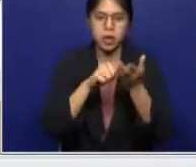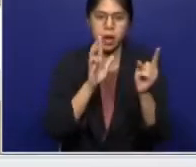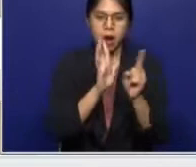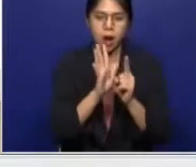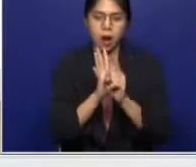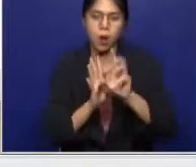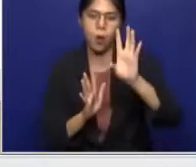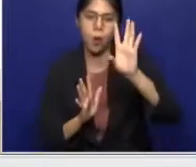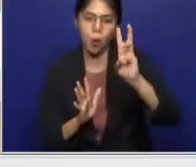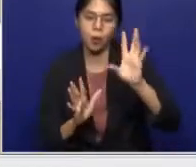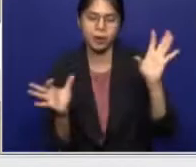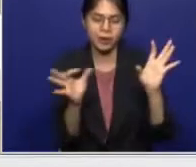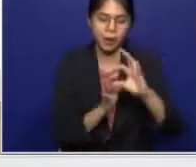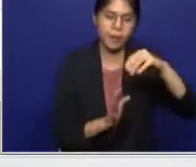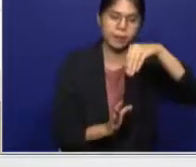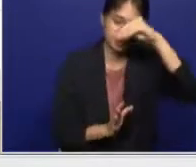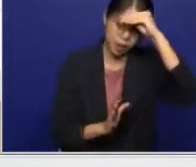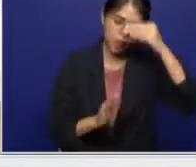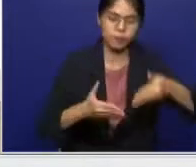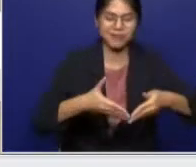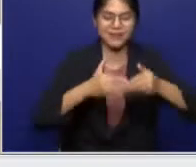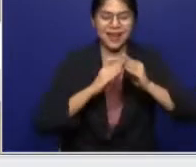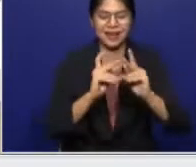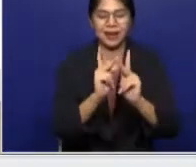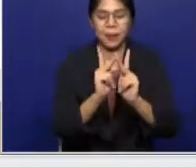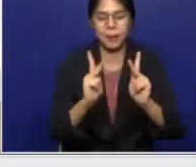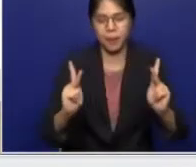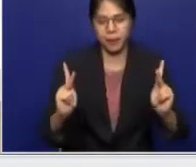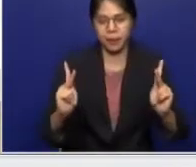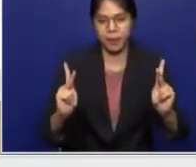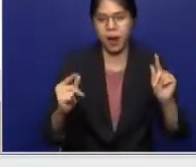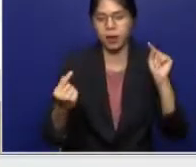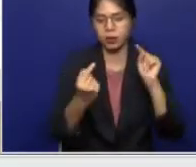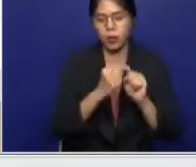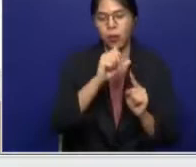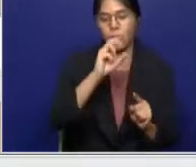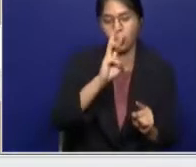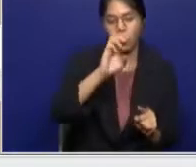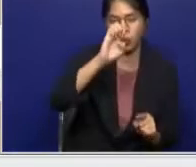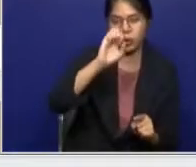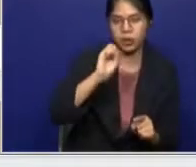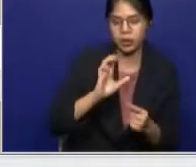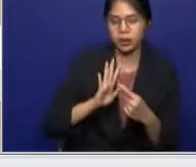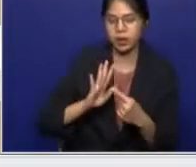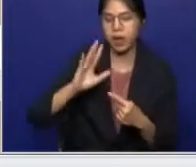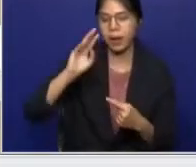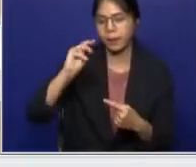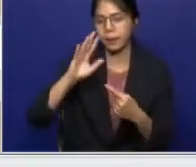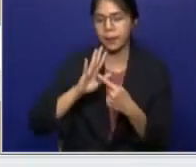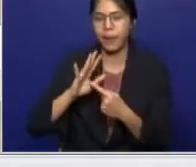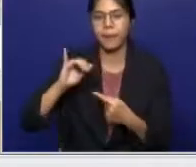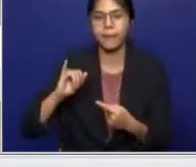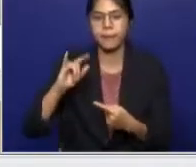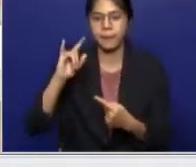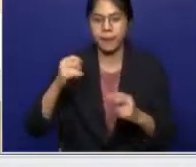านการศึกษาเพื่อตั้งคณะกรรมาธิการวิสามัญขึ้นพิจารณาศึกษาแก้ไ